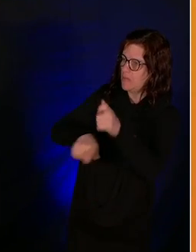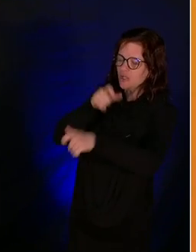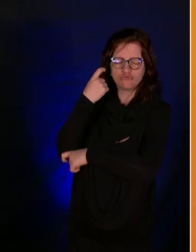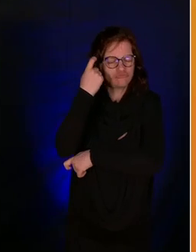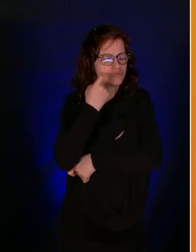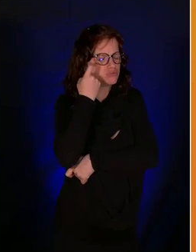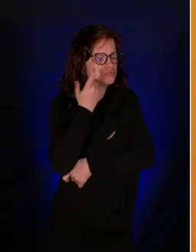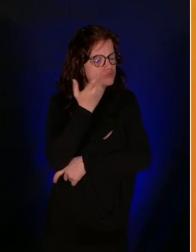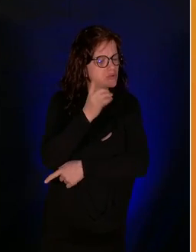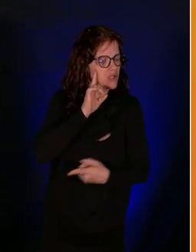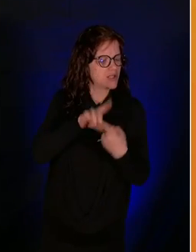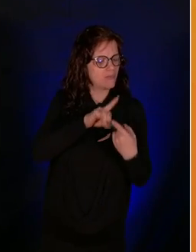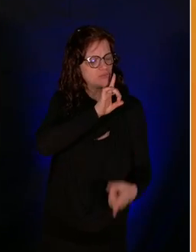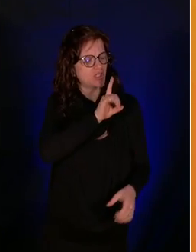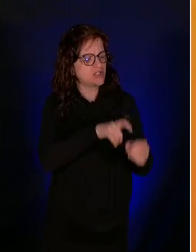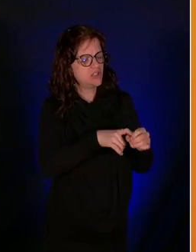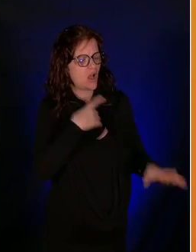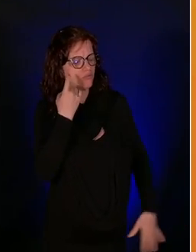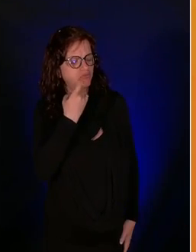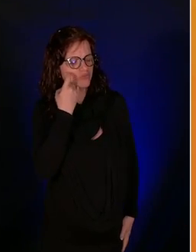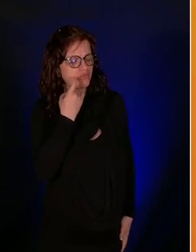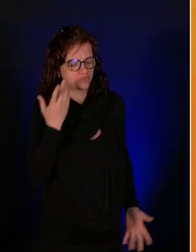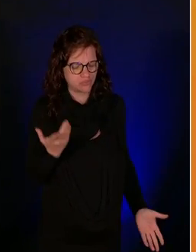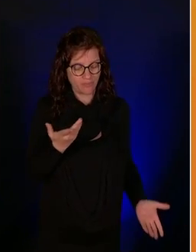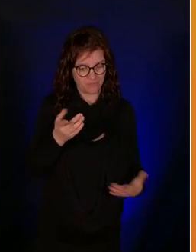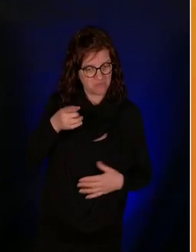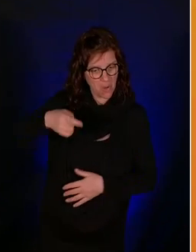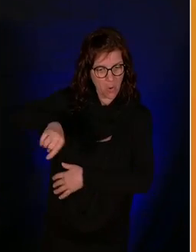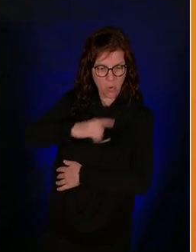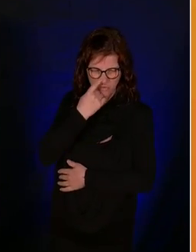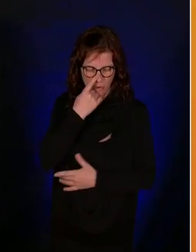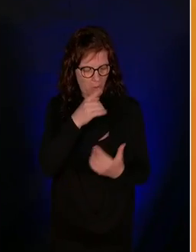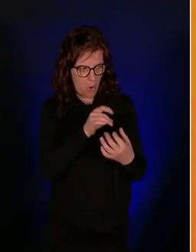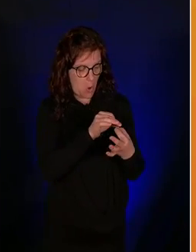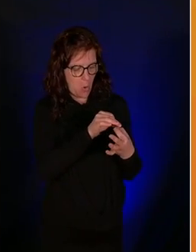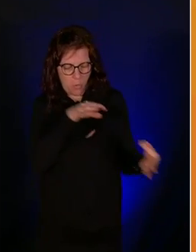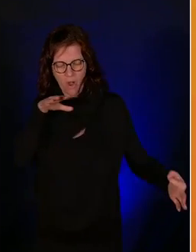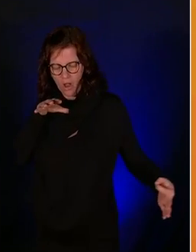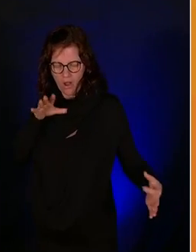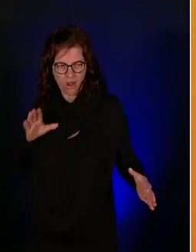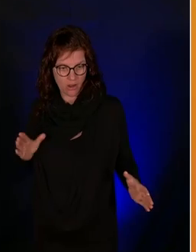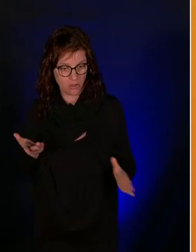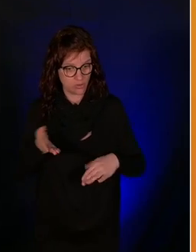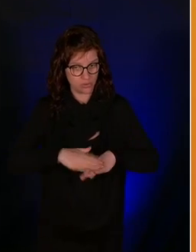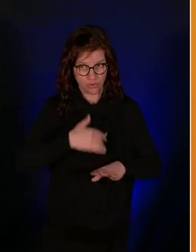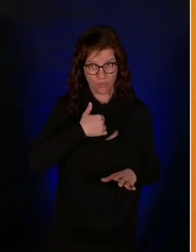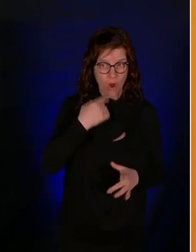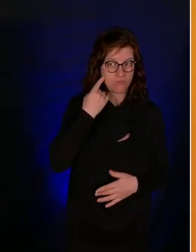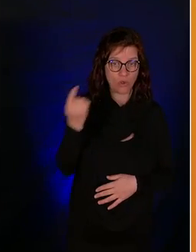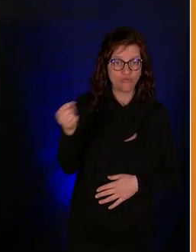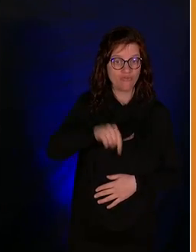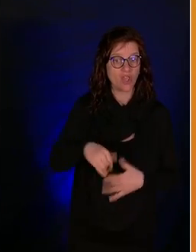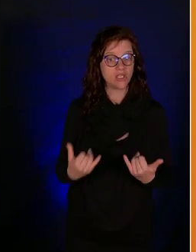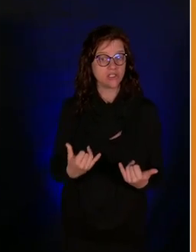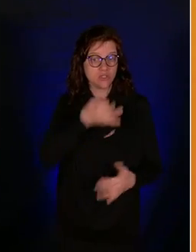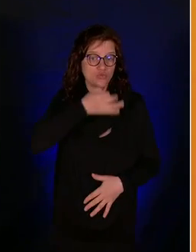questions sur le syndicalisme, qui en étaient très, très éloignées. Et moi, je pensais venir ici en